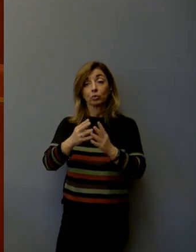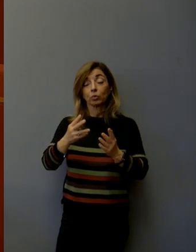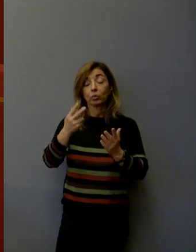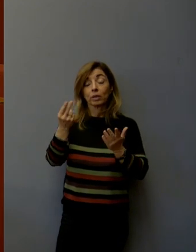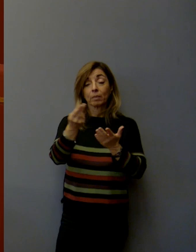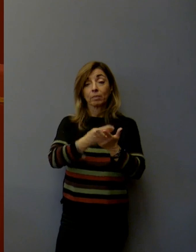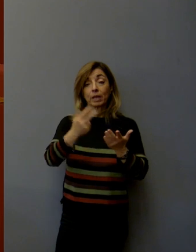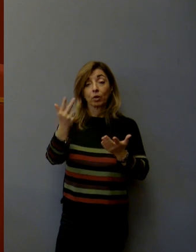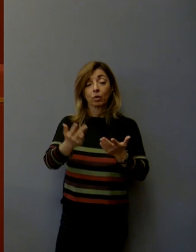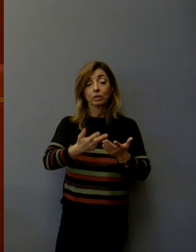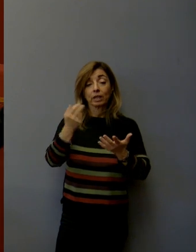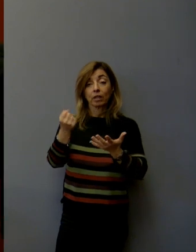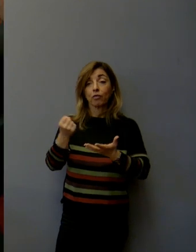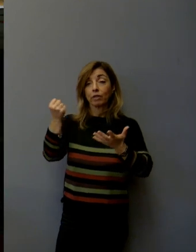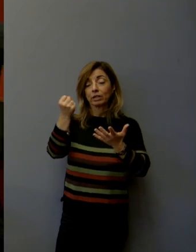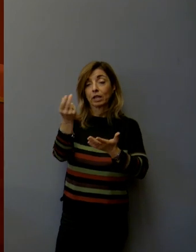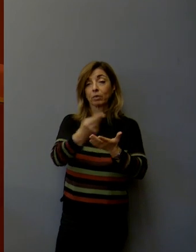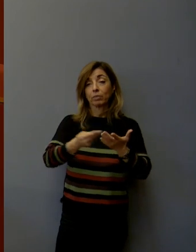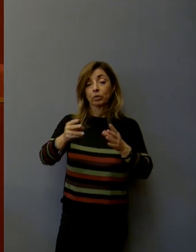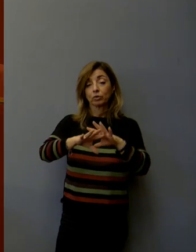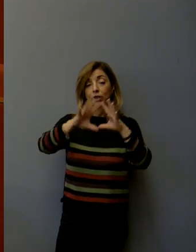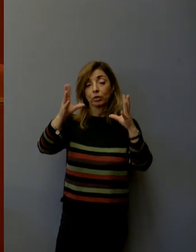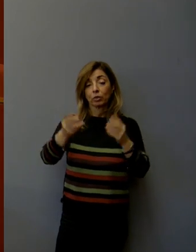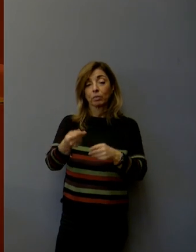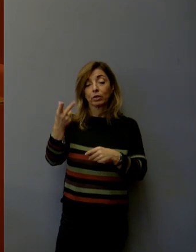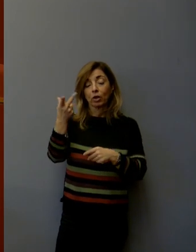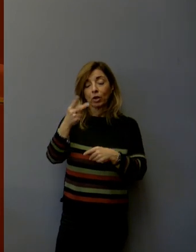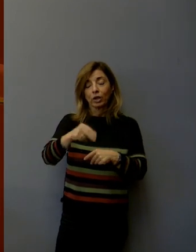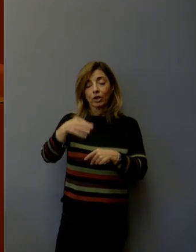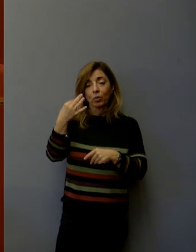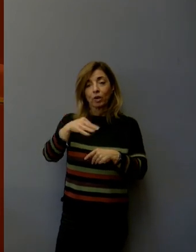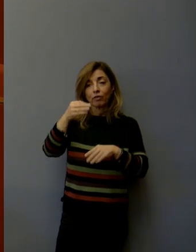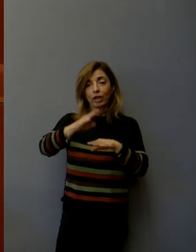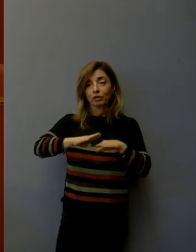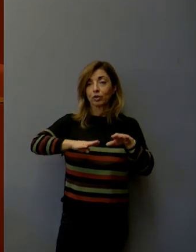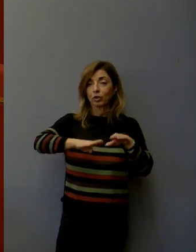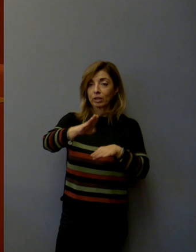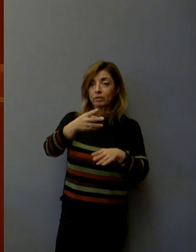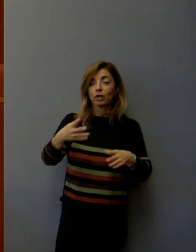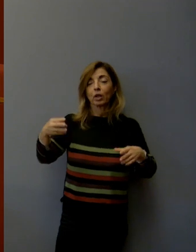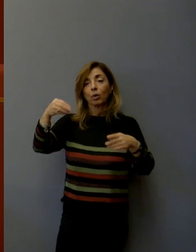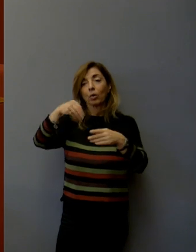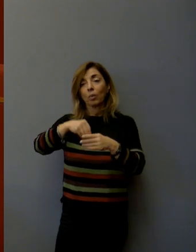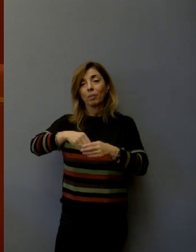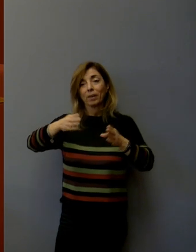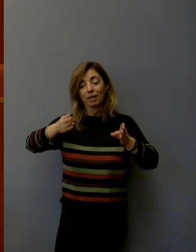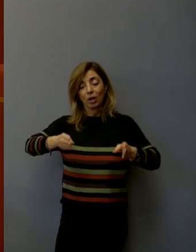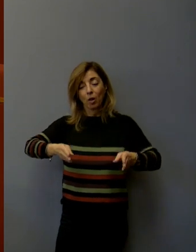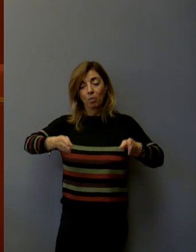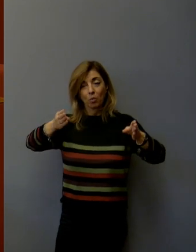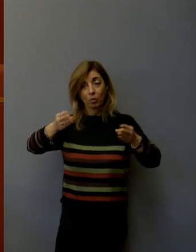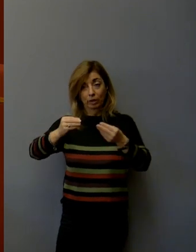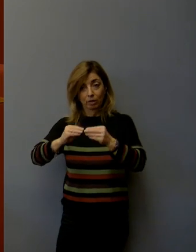Triennale dei lavori pubblici un progetto completo per la riqualificazione di tale salita che comprenda sia ripristino dei muretti franati della pavimentazione